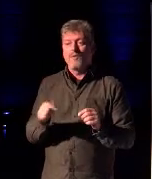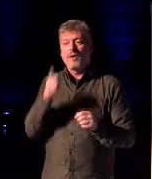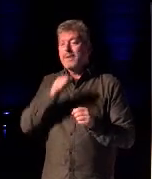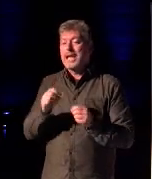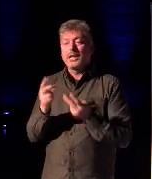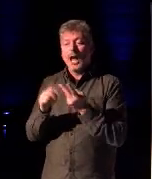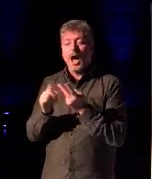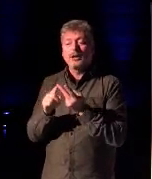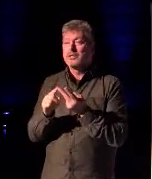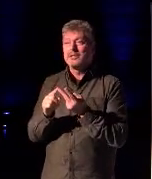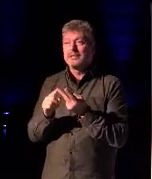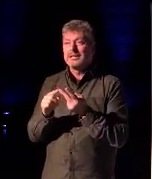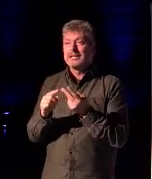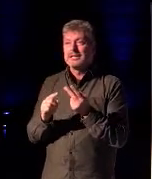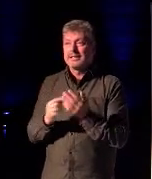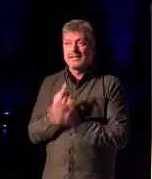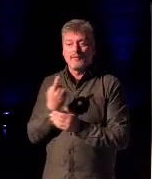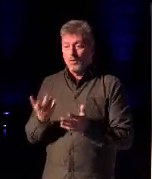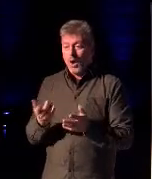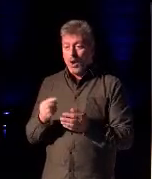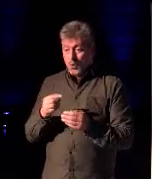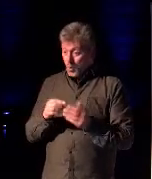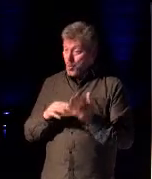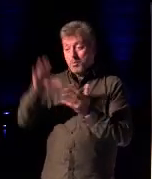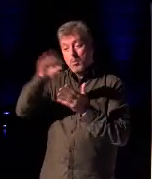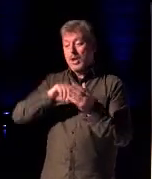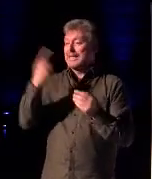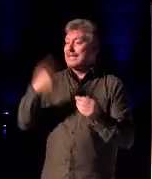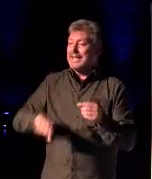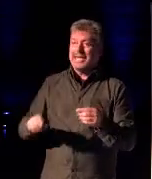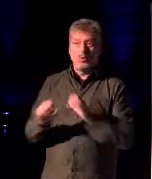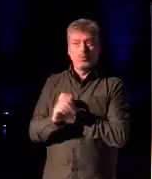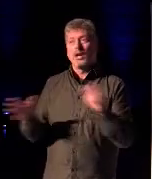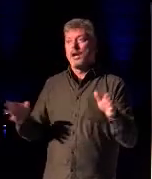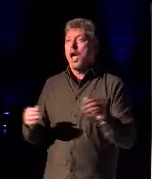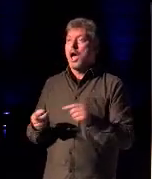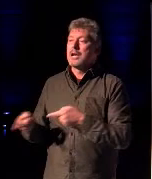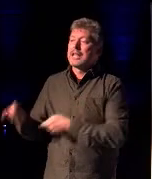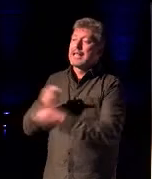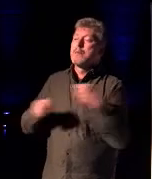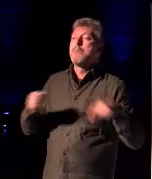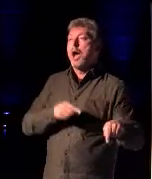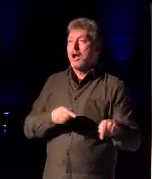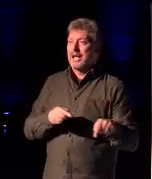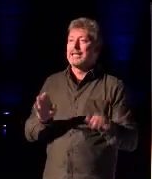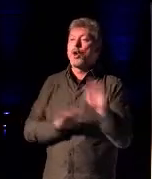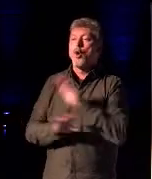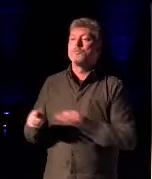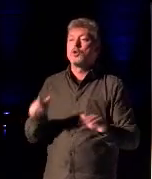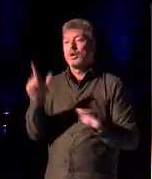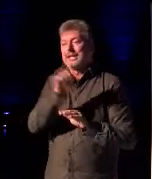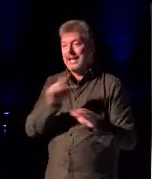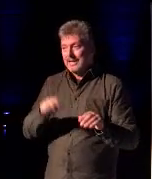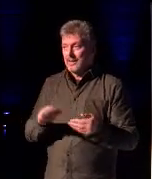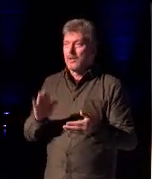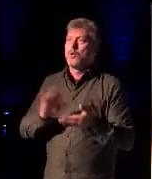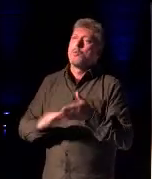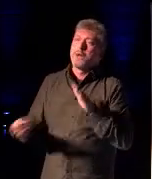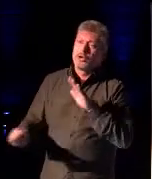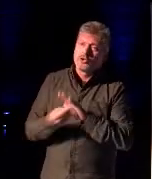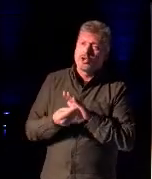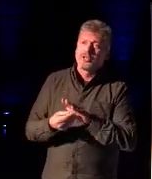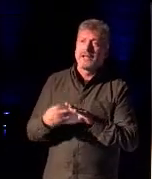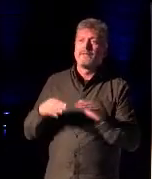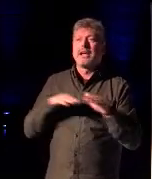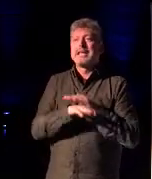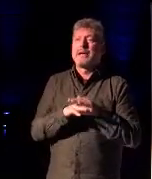Jo, hun skårer seg til 10 og klar for å reise tilbake til omsorgsleiligheten sin. Og med støtte fra hjemmetjenesten